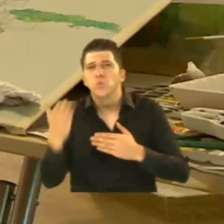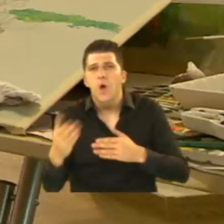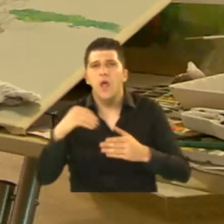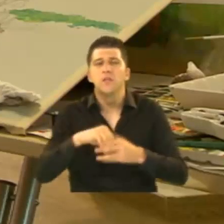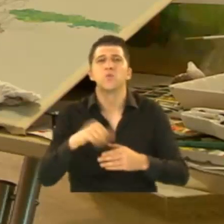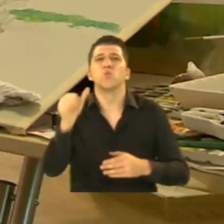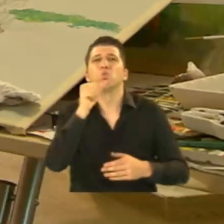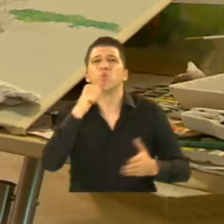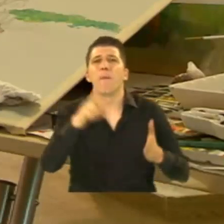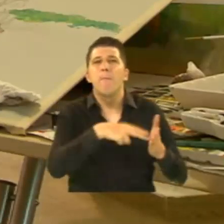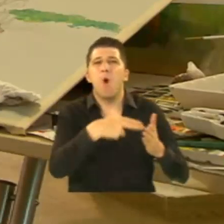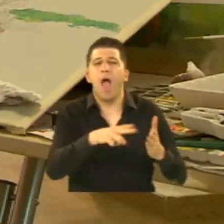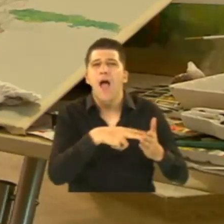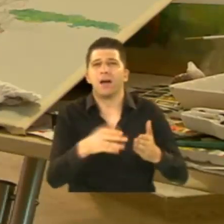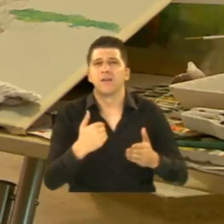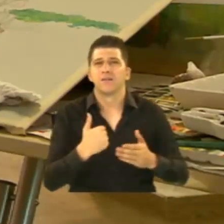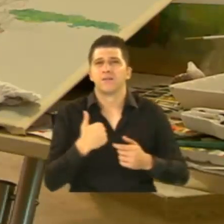Sonradan sulu boyayla